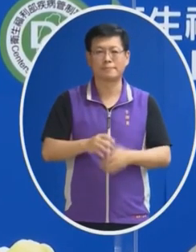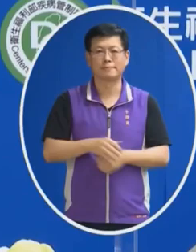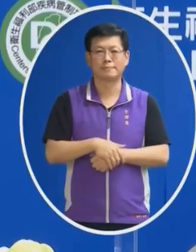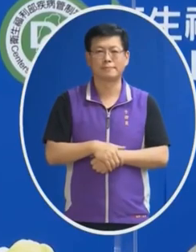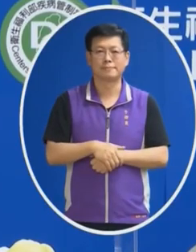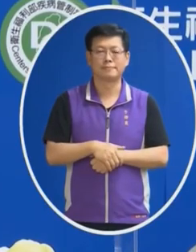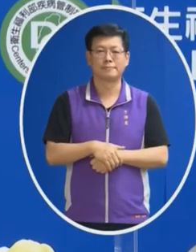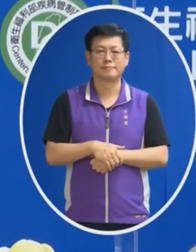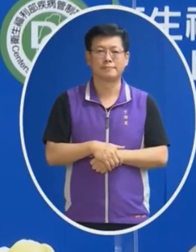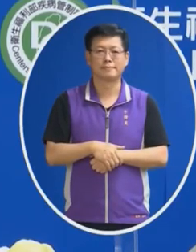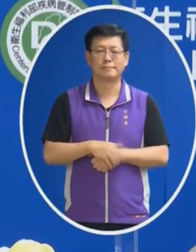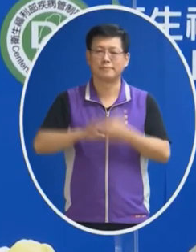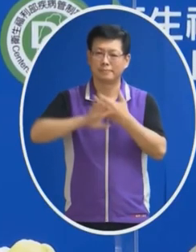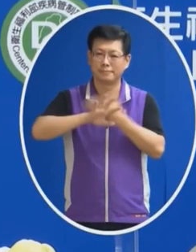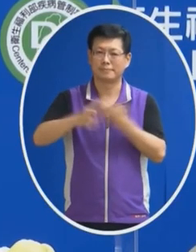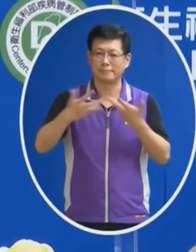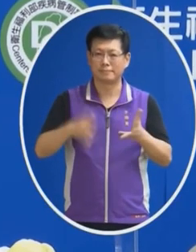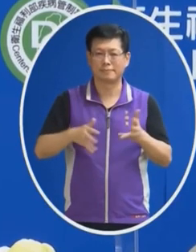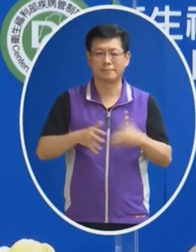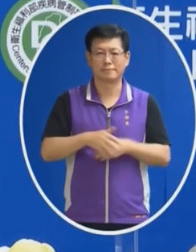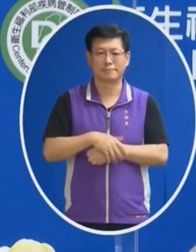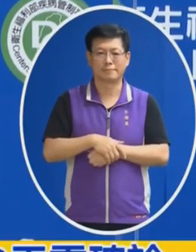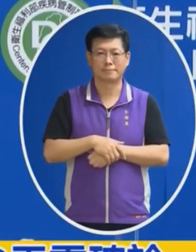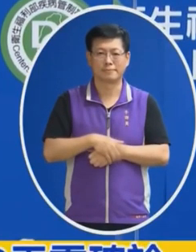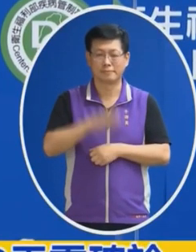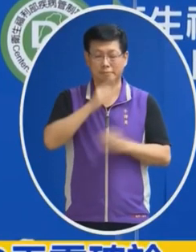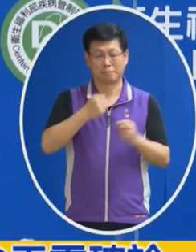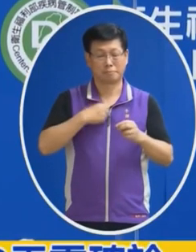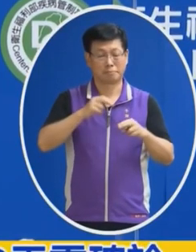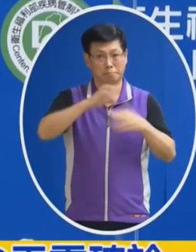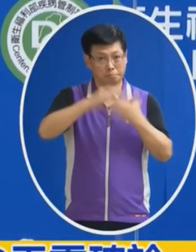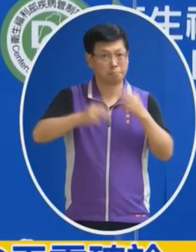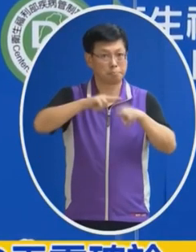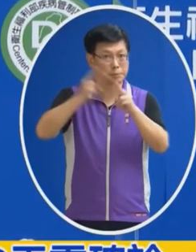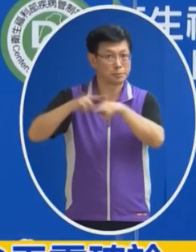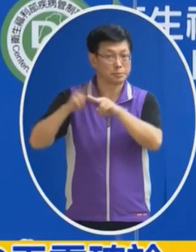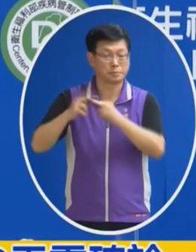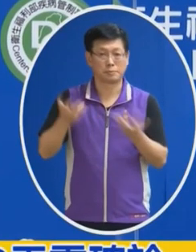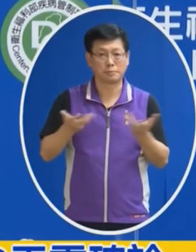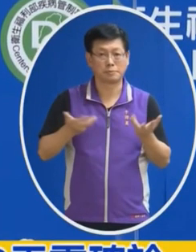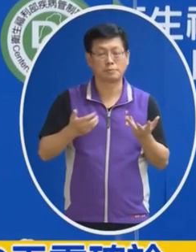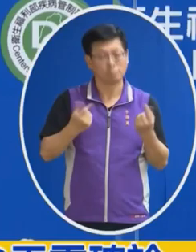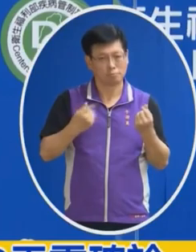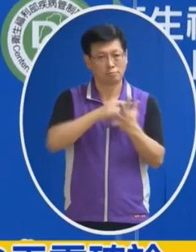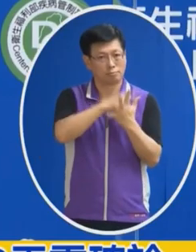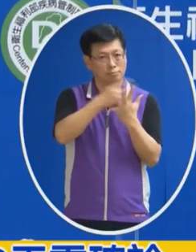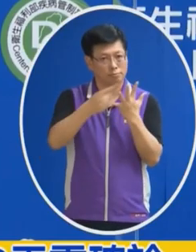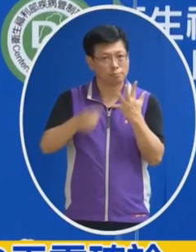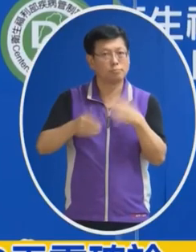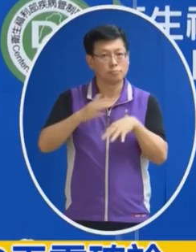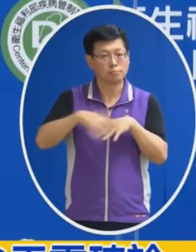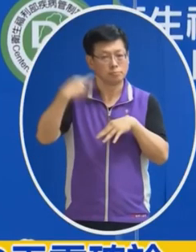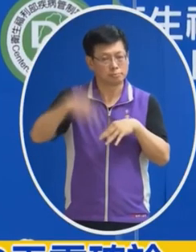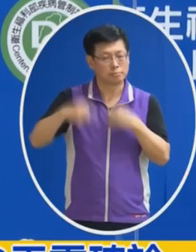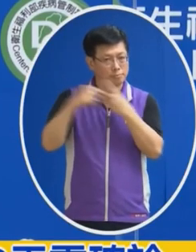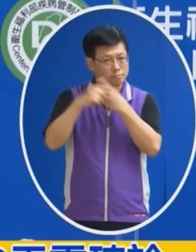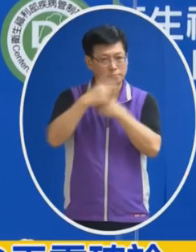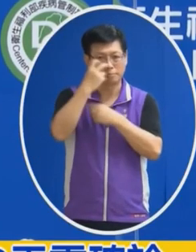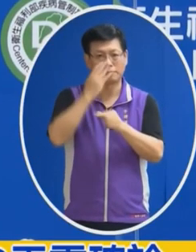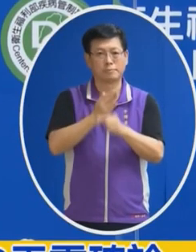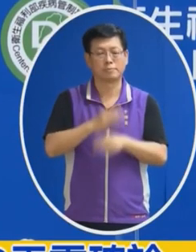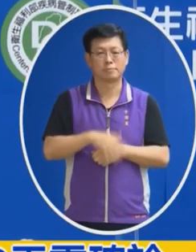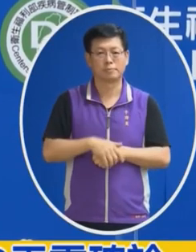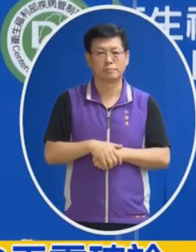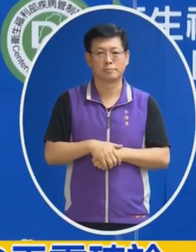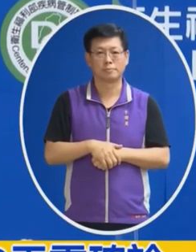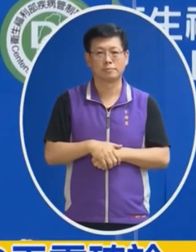去。那相关很多的这些哈开放的一些措施哈，陆陆续续哈也都在检讨中哈。